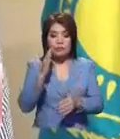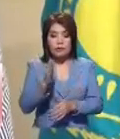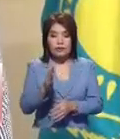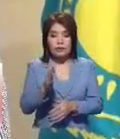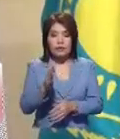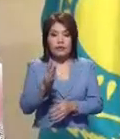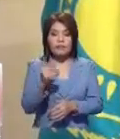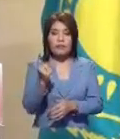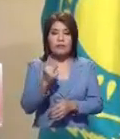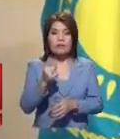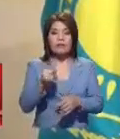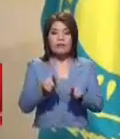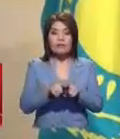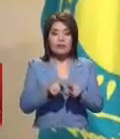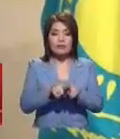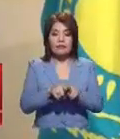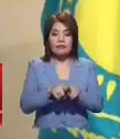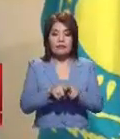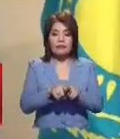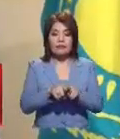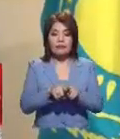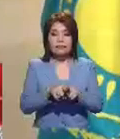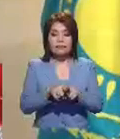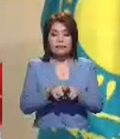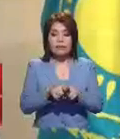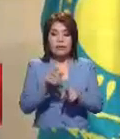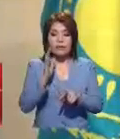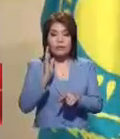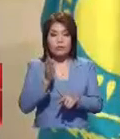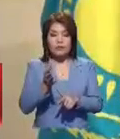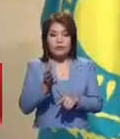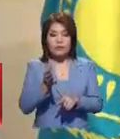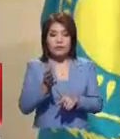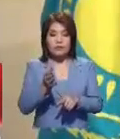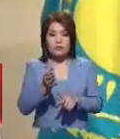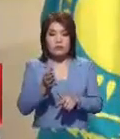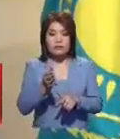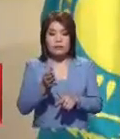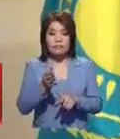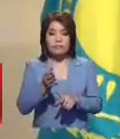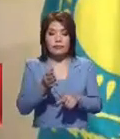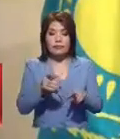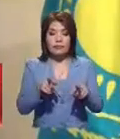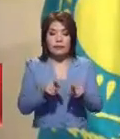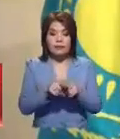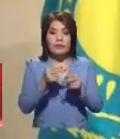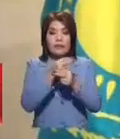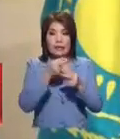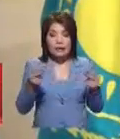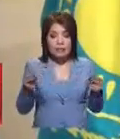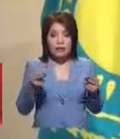во-первых, вопрос о профилактике очень будет, так скажем, поднята тема именно